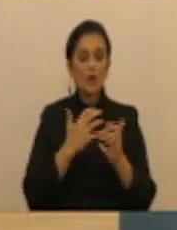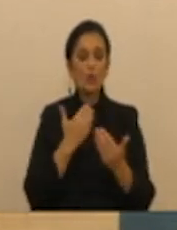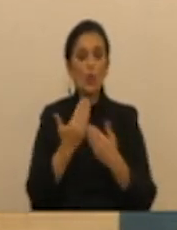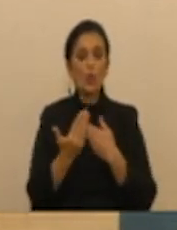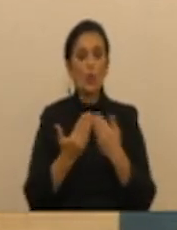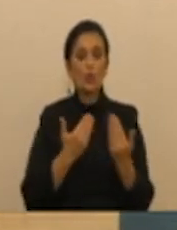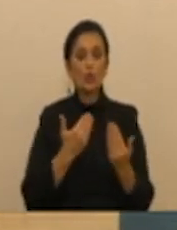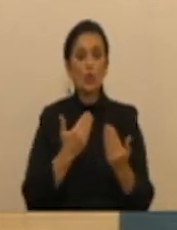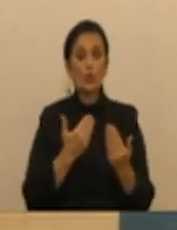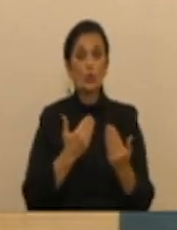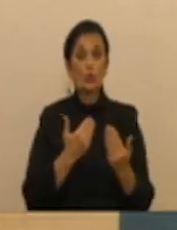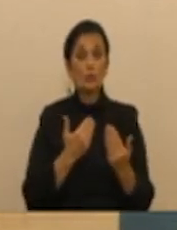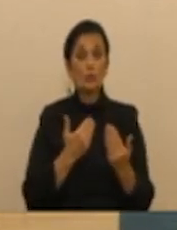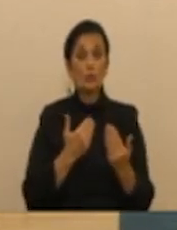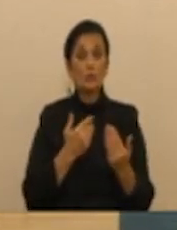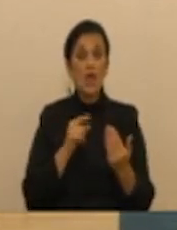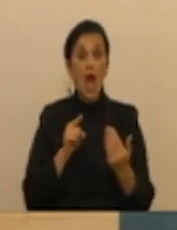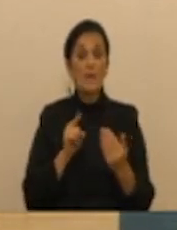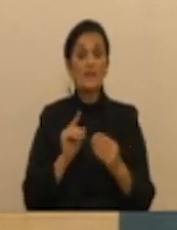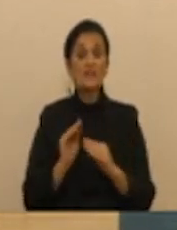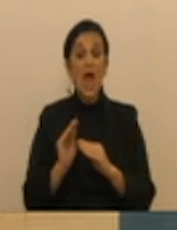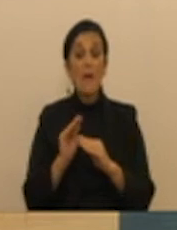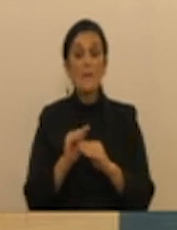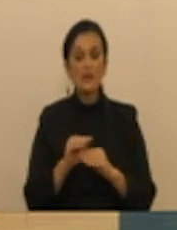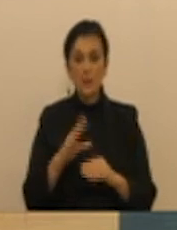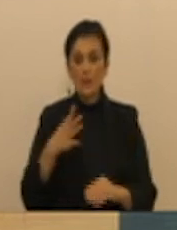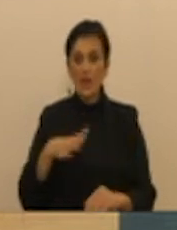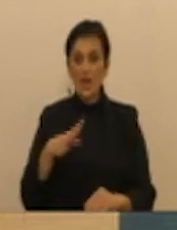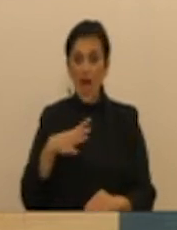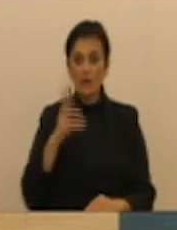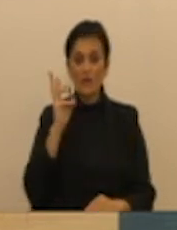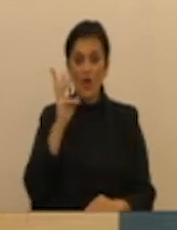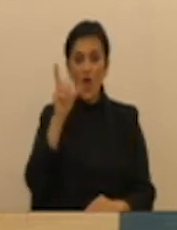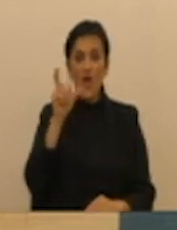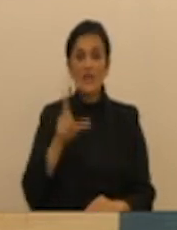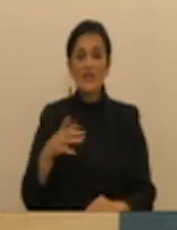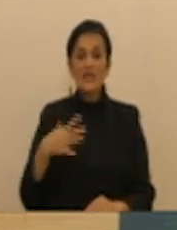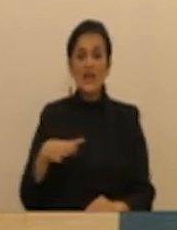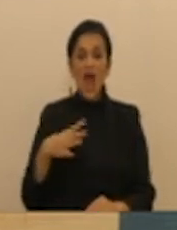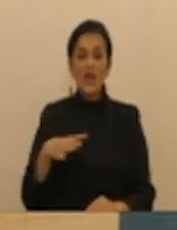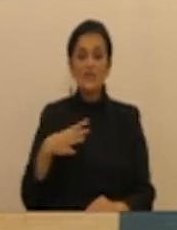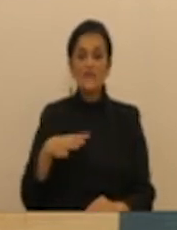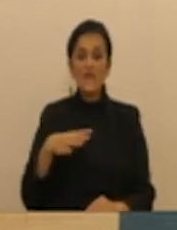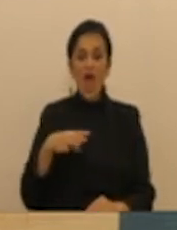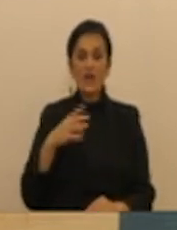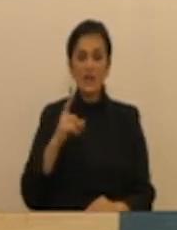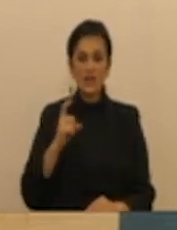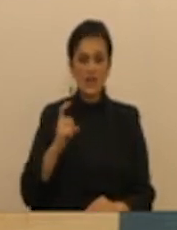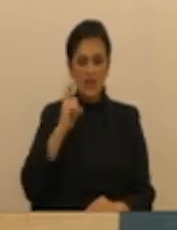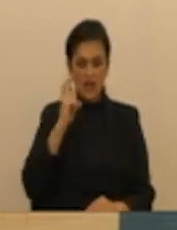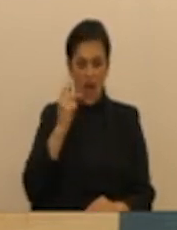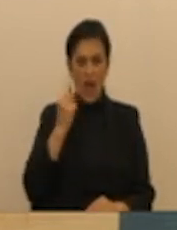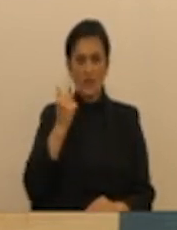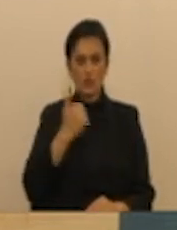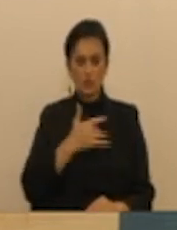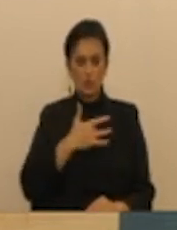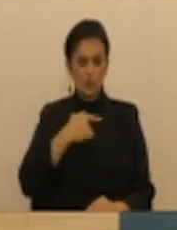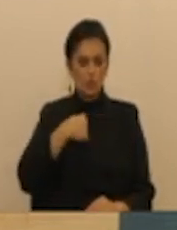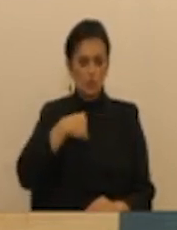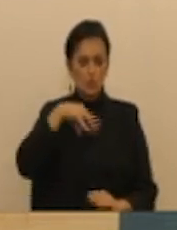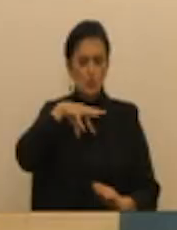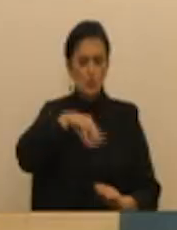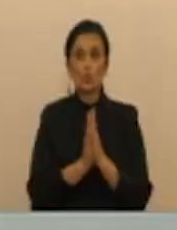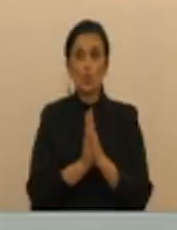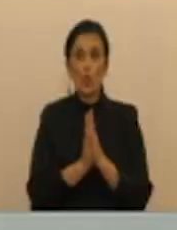ურთიერთობების ამას ემატება ქართულ ელჩებს იქ ქართველი კაცის სულისკვეთება და ინტერესი რომელმაც ბევრი რამ